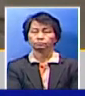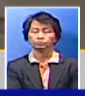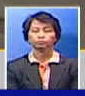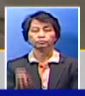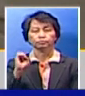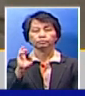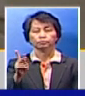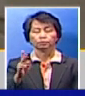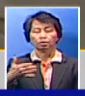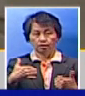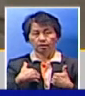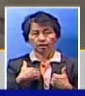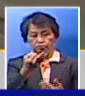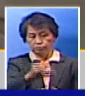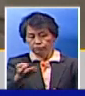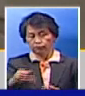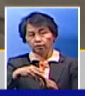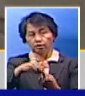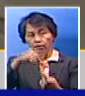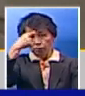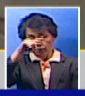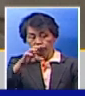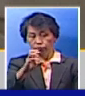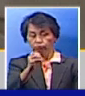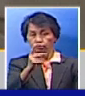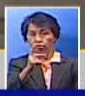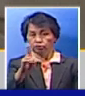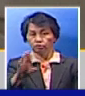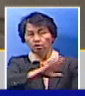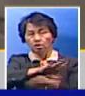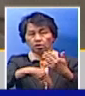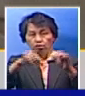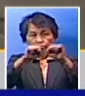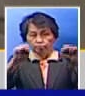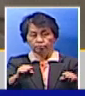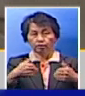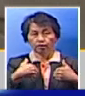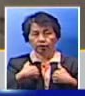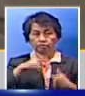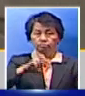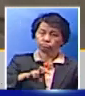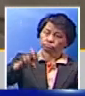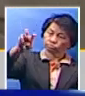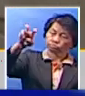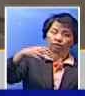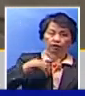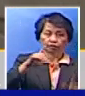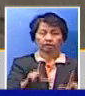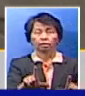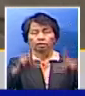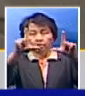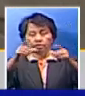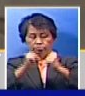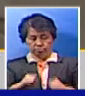Baik, selain dilengkapi dengan fasiliti khas bagi OKU, kesemua stesen MRT juga menyediakan kemudahan eskalator dan juga lift,